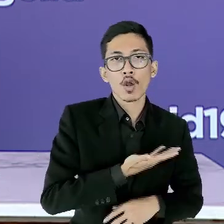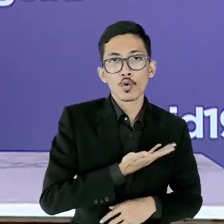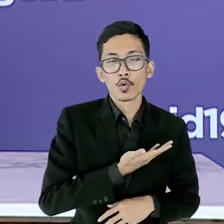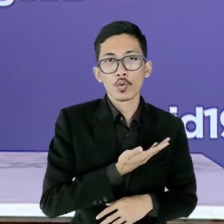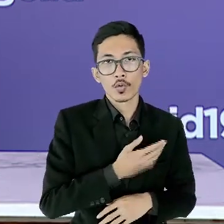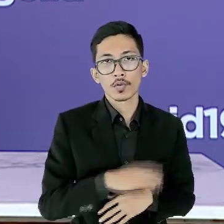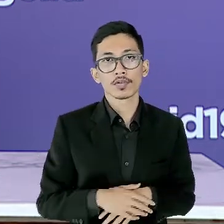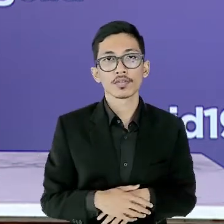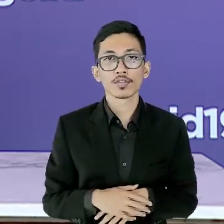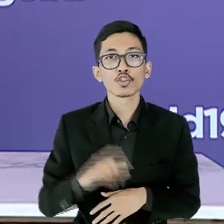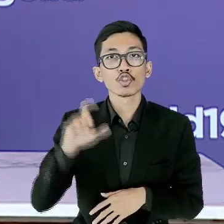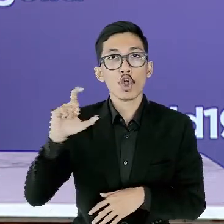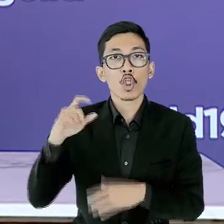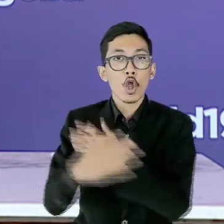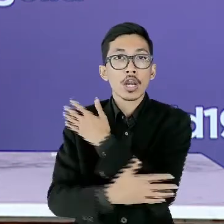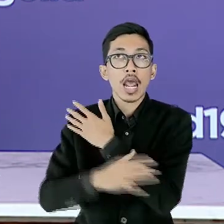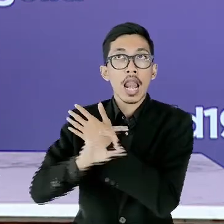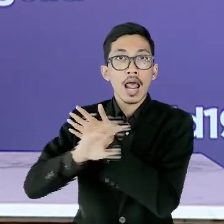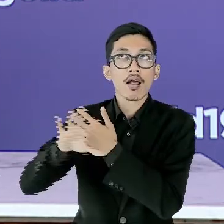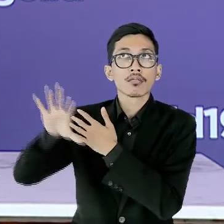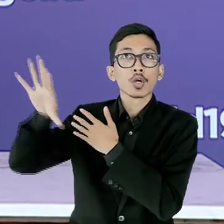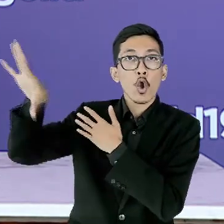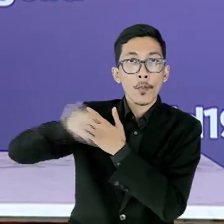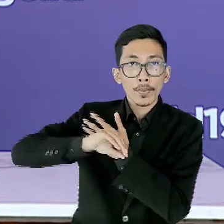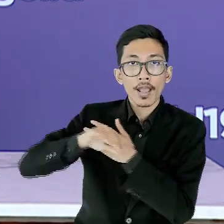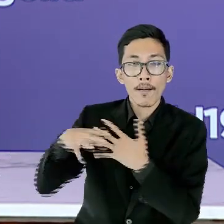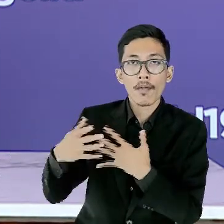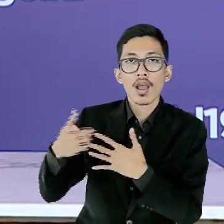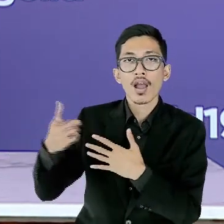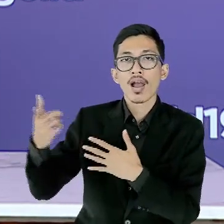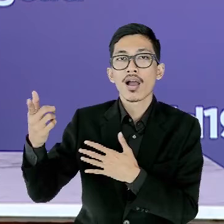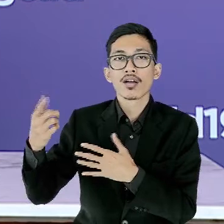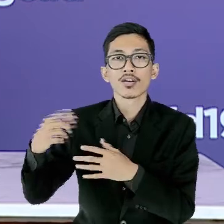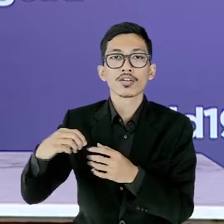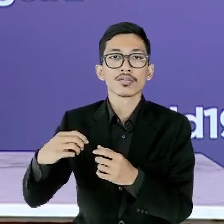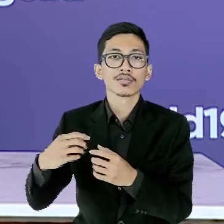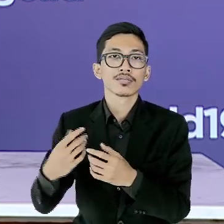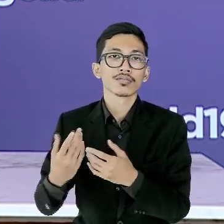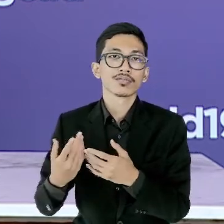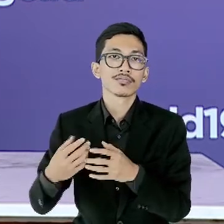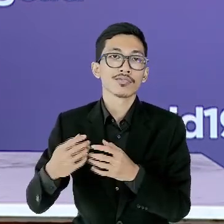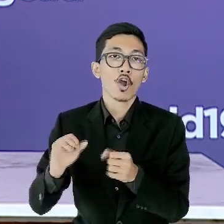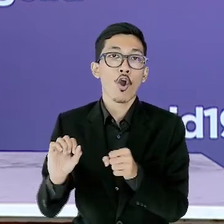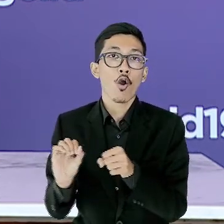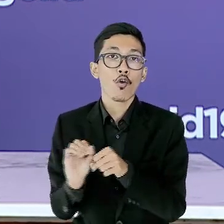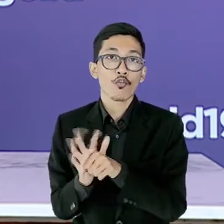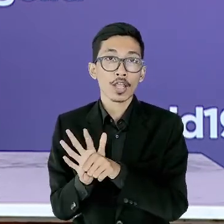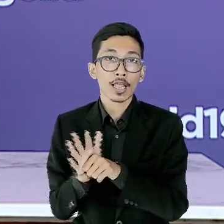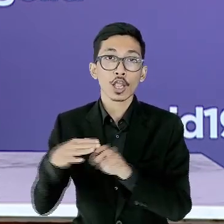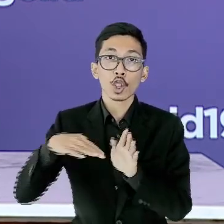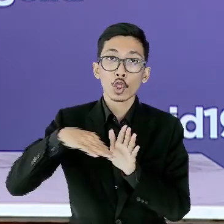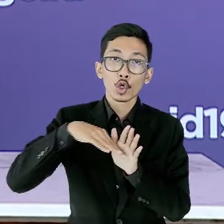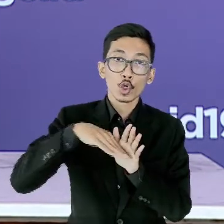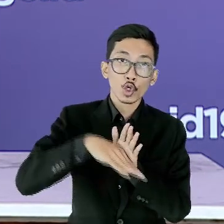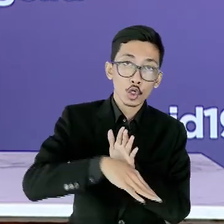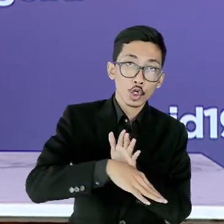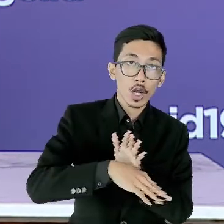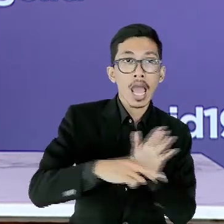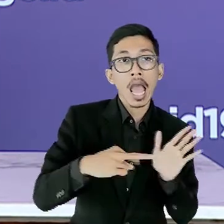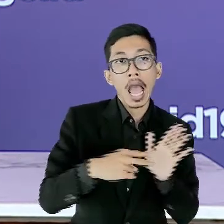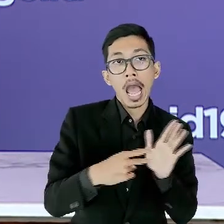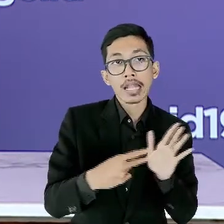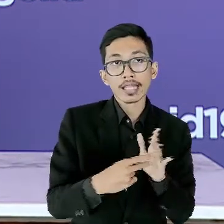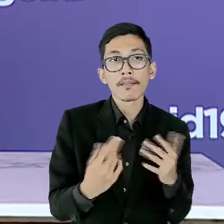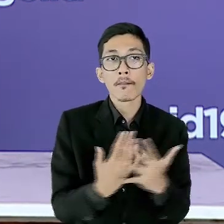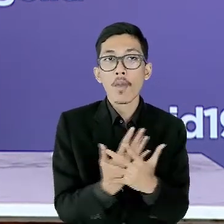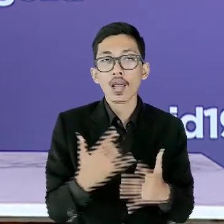lain adalah euforia turunnya kasus COVID-19 tidak boleh menjadikan pemerintah dan masyarakat